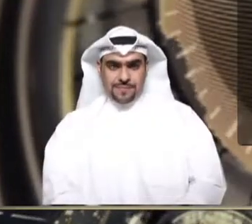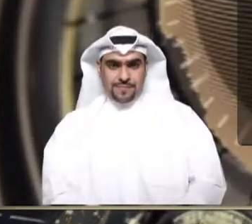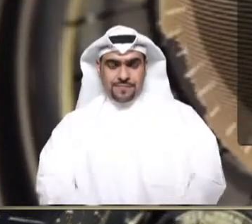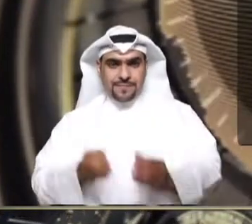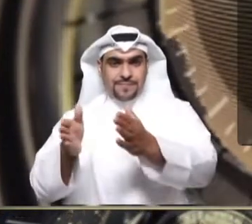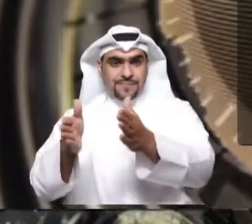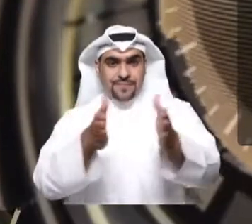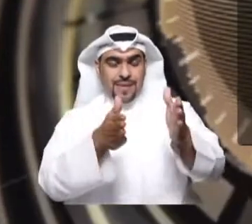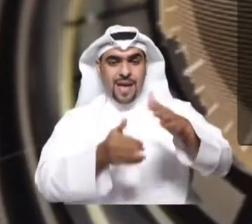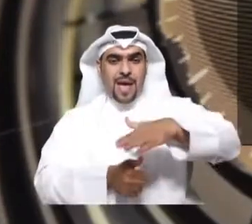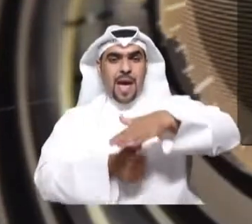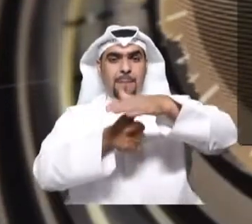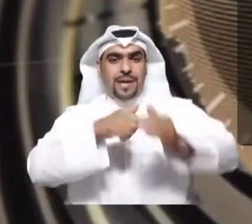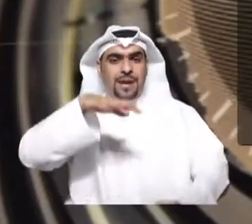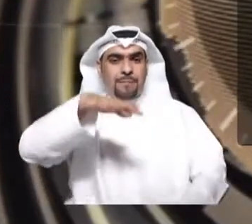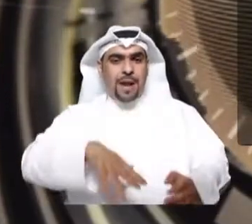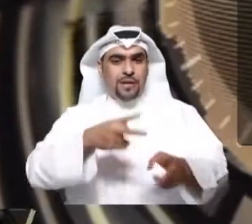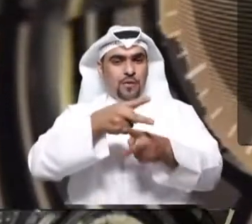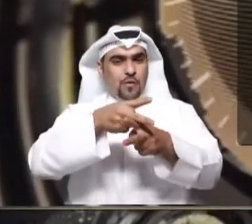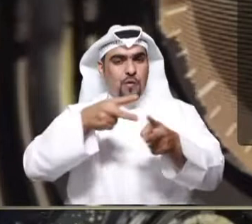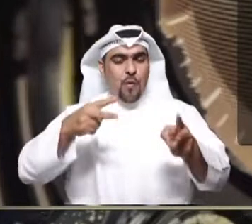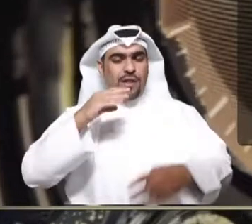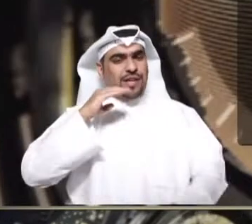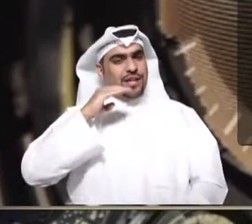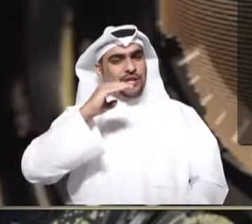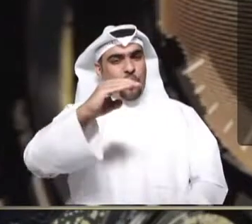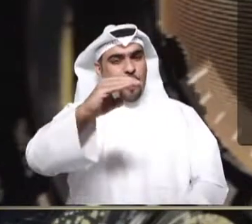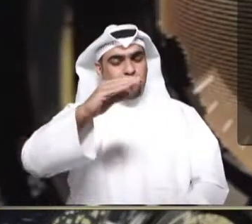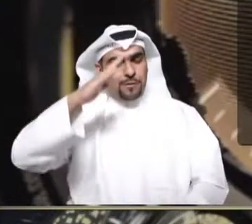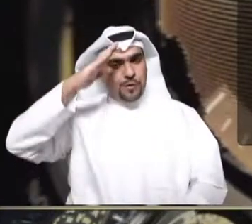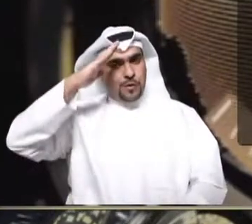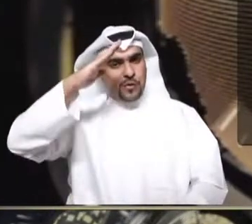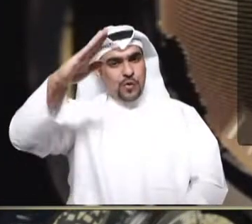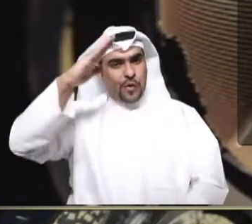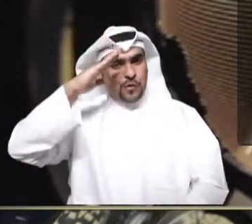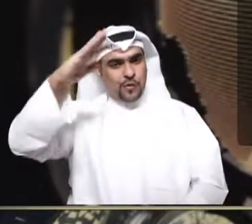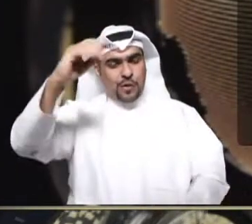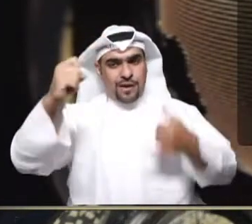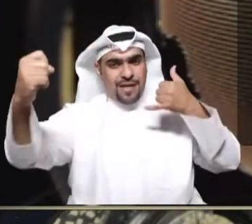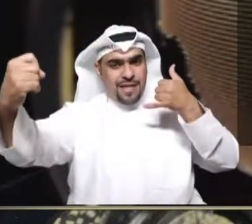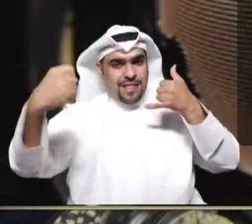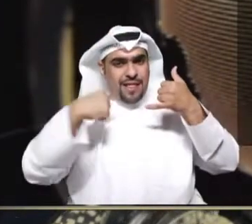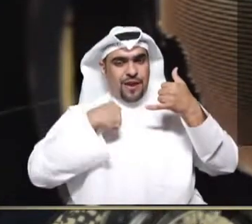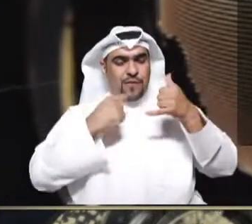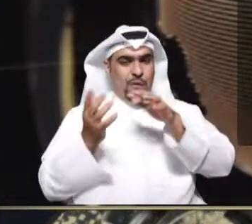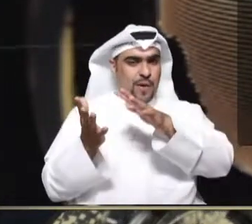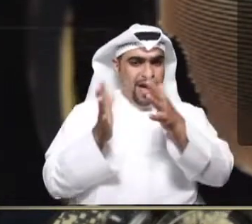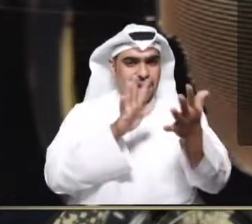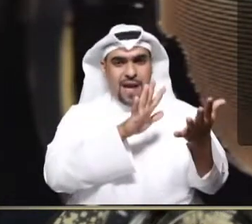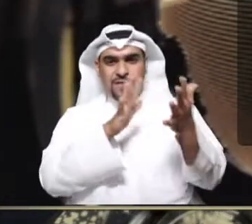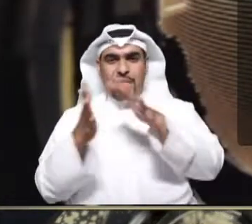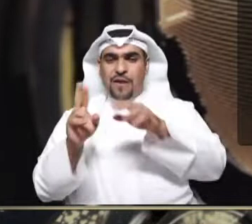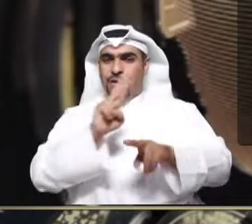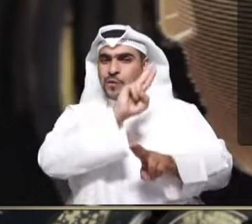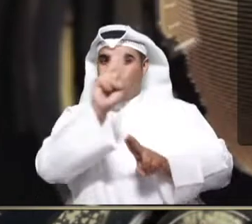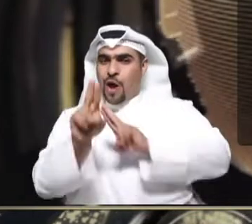وقد شكر السمو حفظه الله أخاه أمير دولة قطر الشقيقة على هذه البادرة الكريمة والتي تجسد عمق